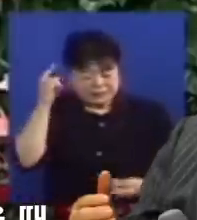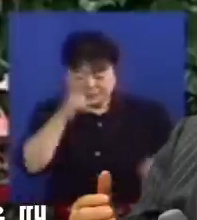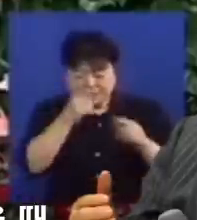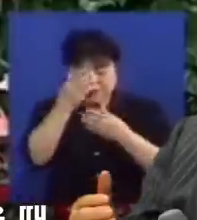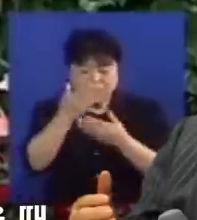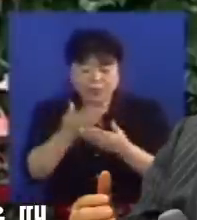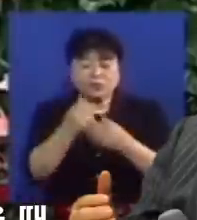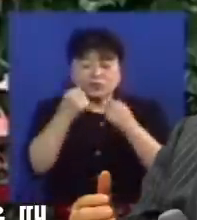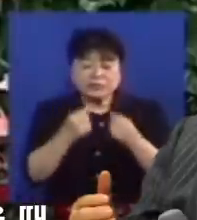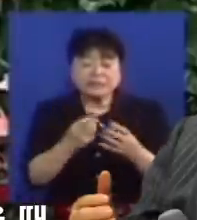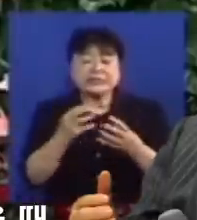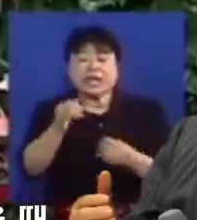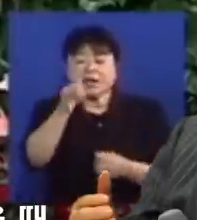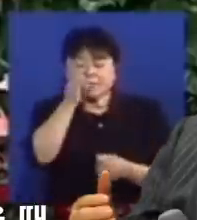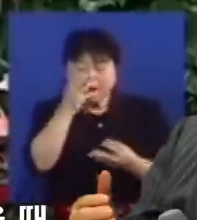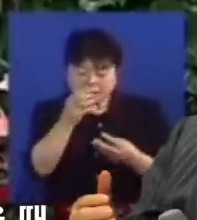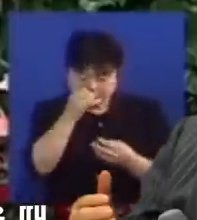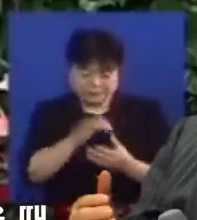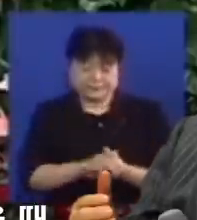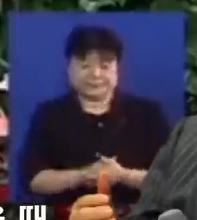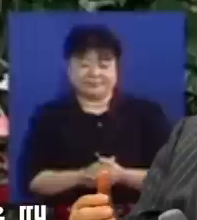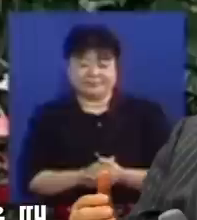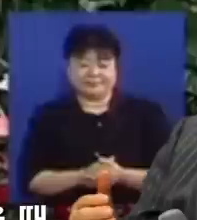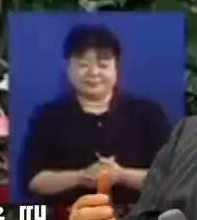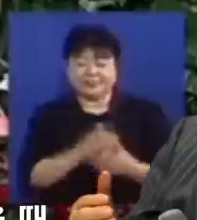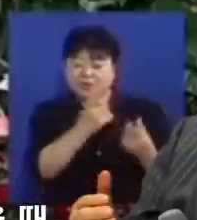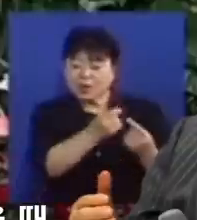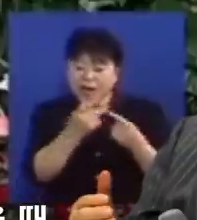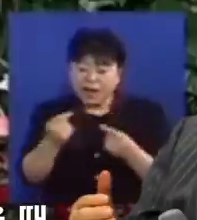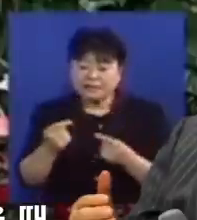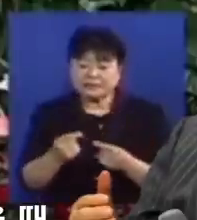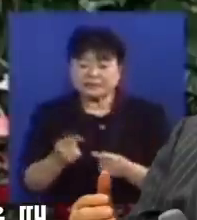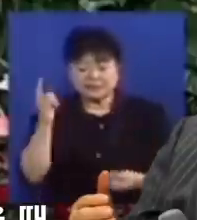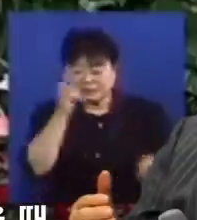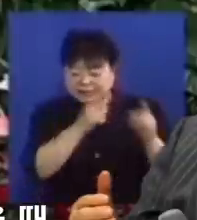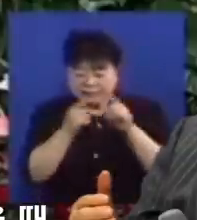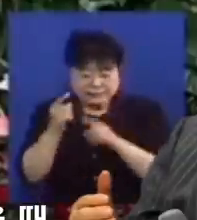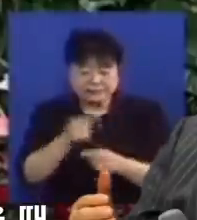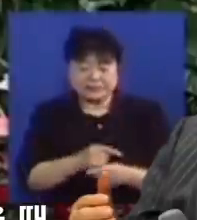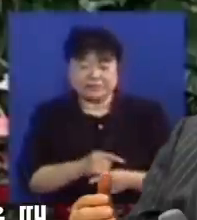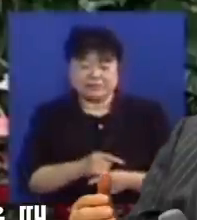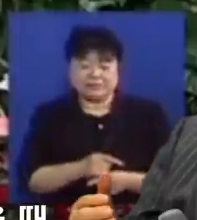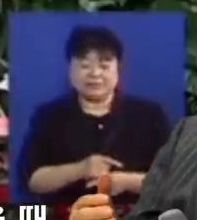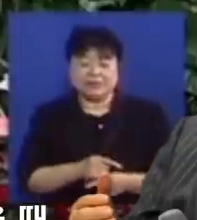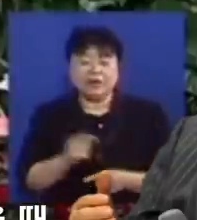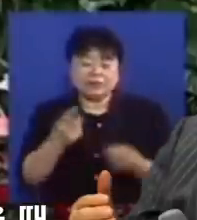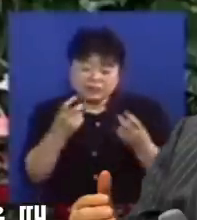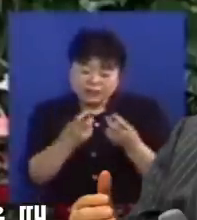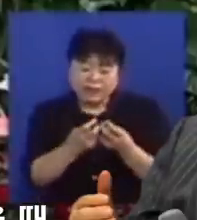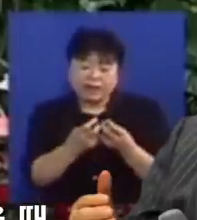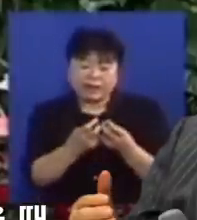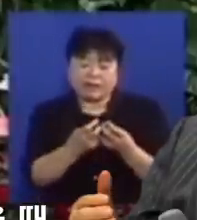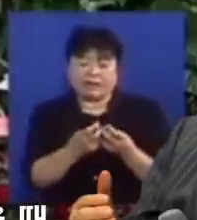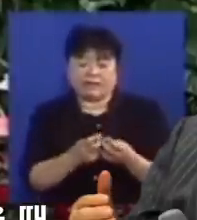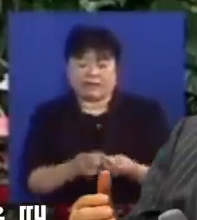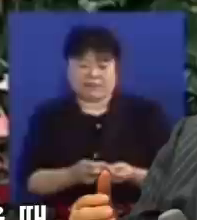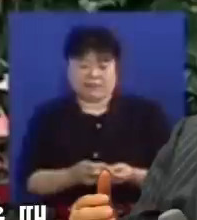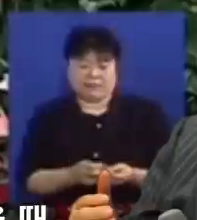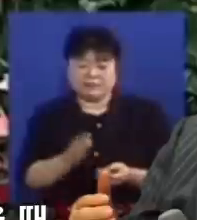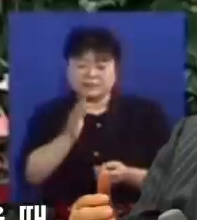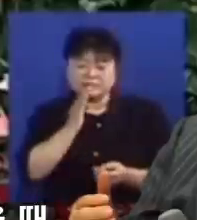입고 살아가는 사람들이 많습니다. 이와 같은 상처를 어떻게 해야만